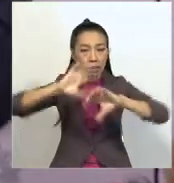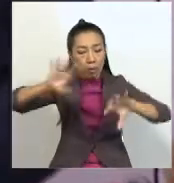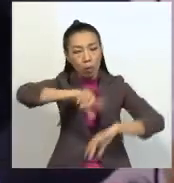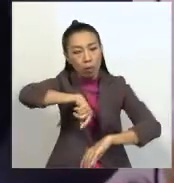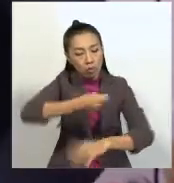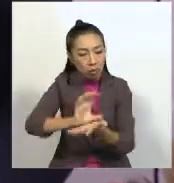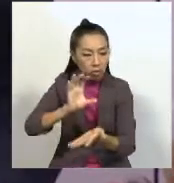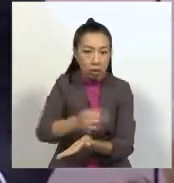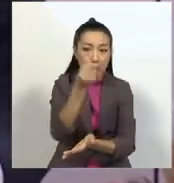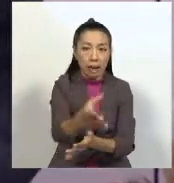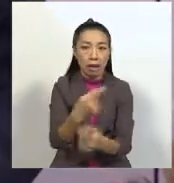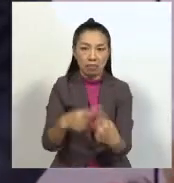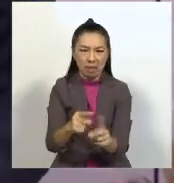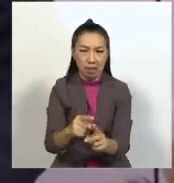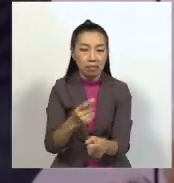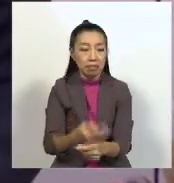อนมันต้อง